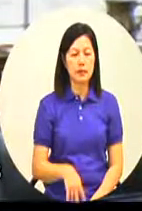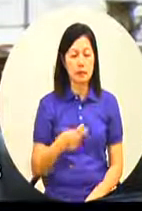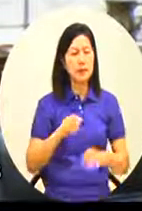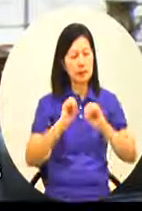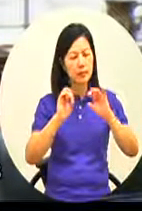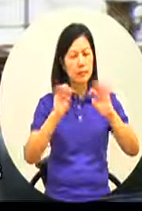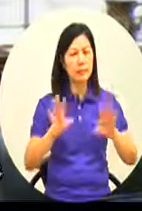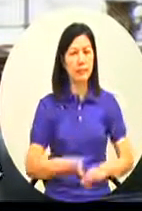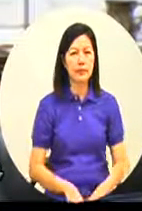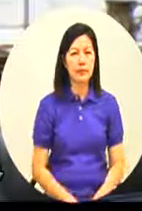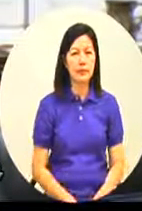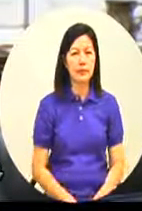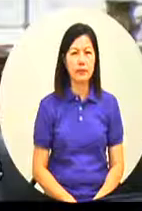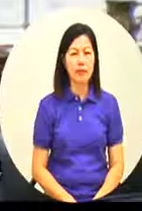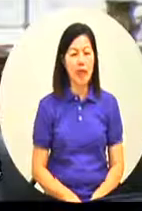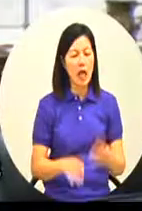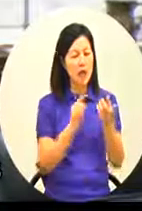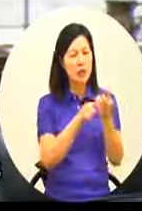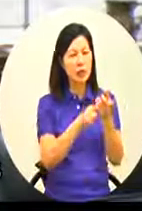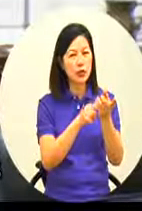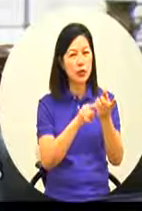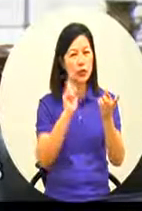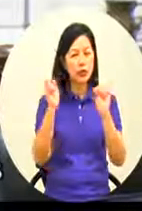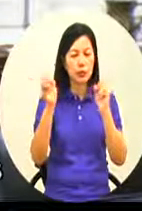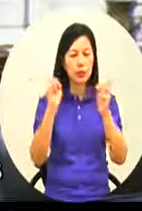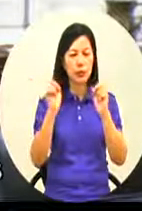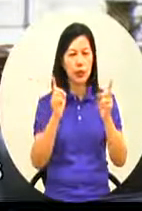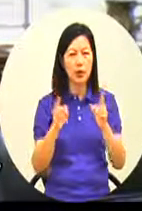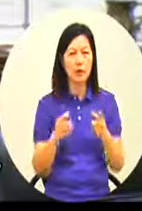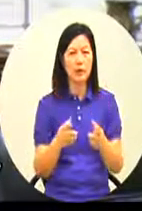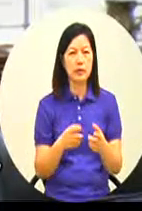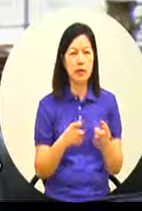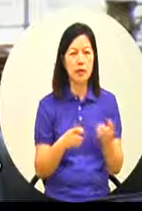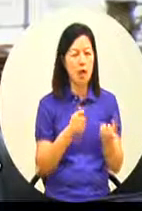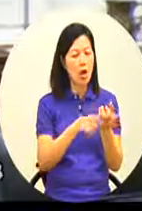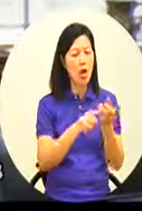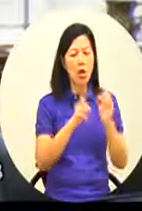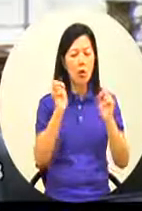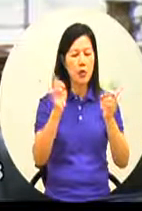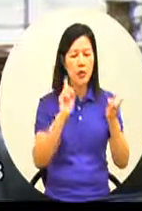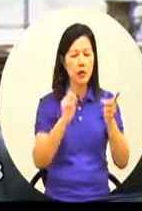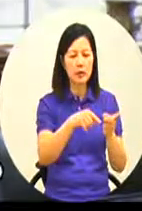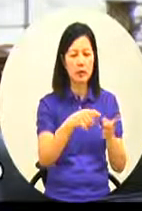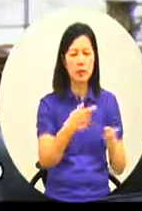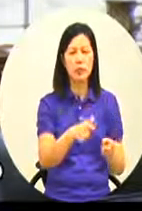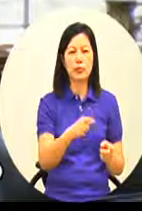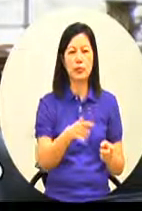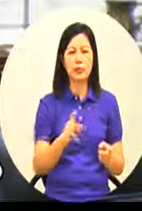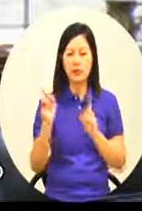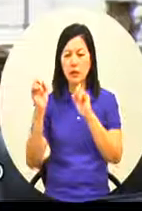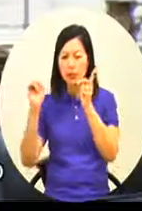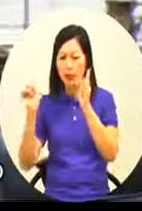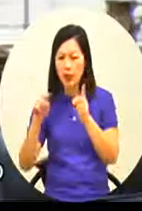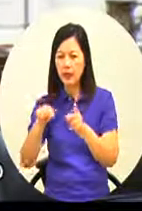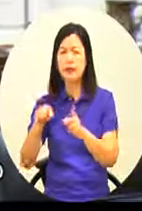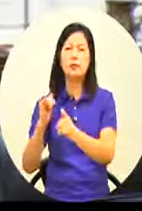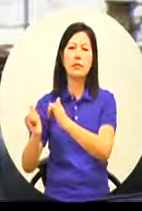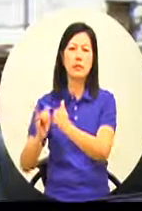得手机的游戏出问题的永远不是游戏本身，是使用的人。好，因为旗津